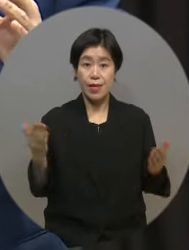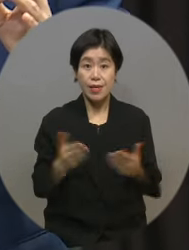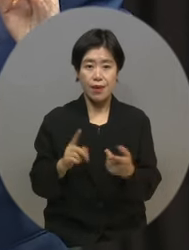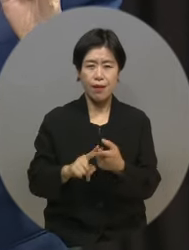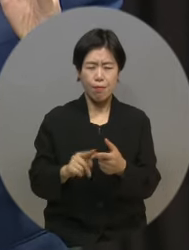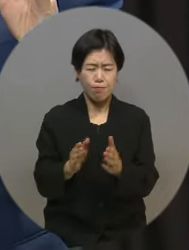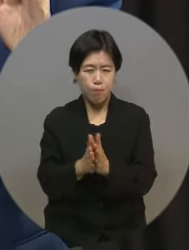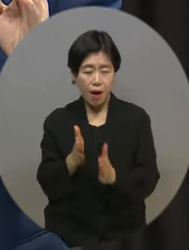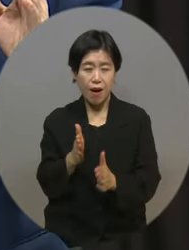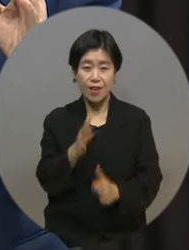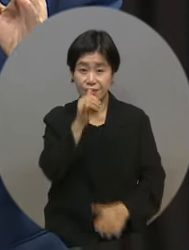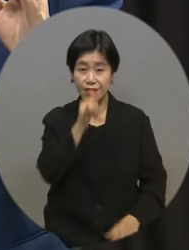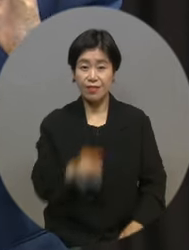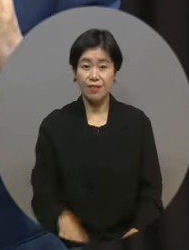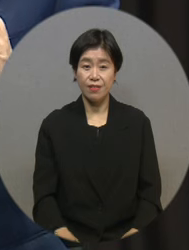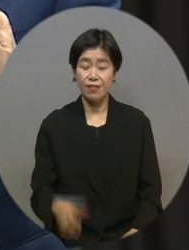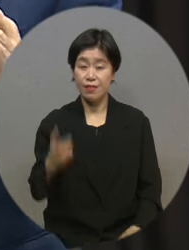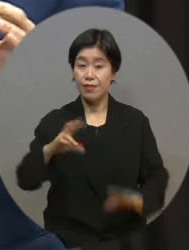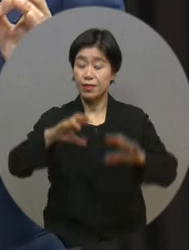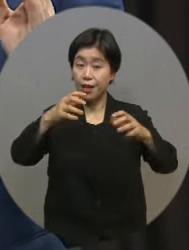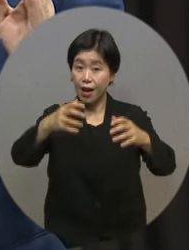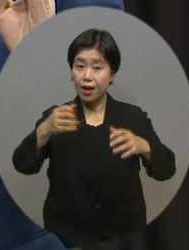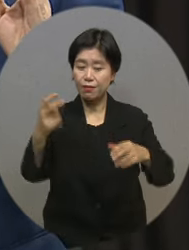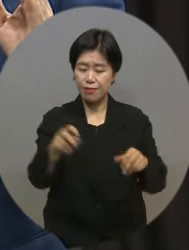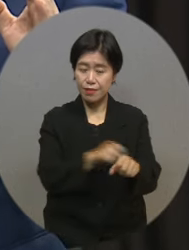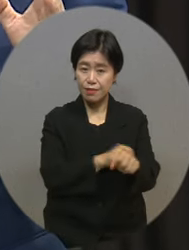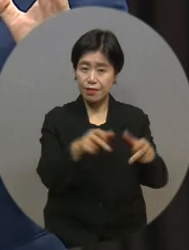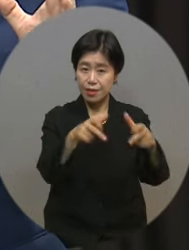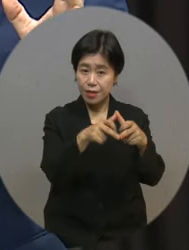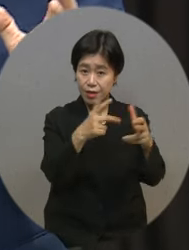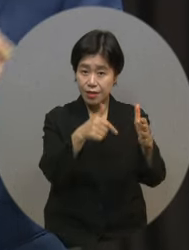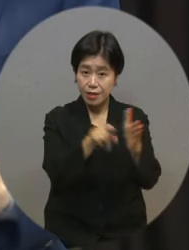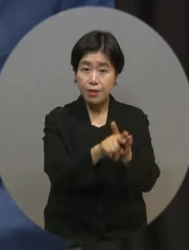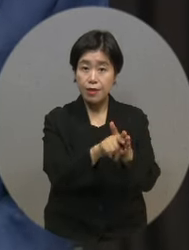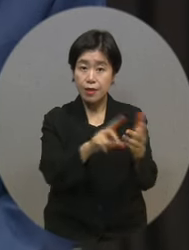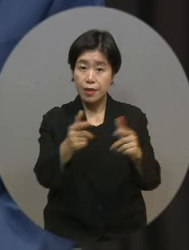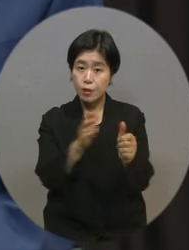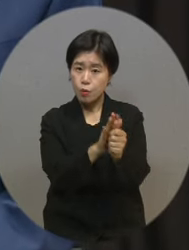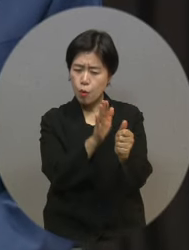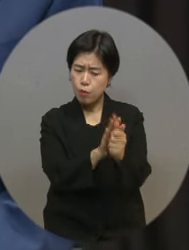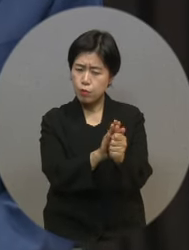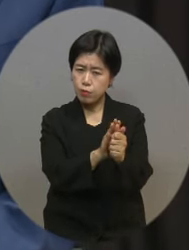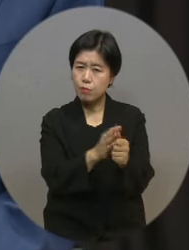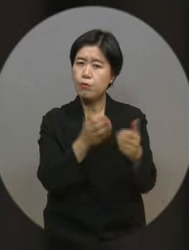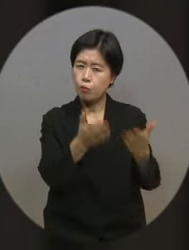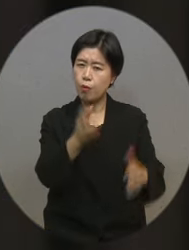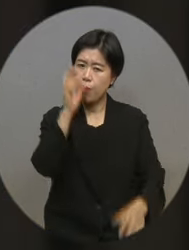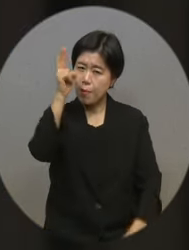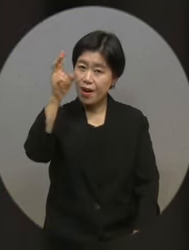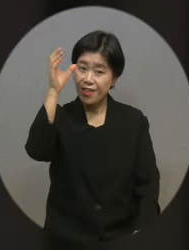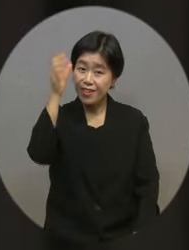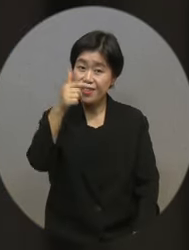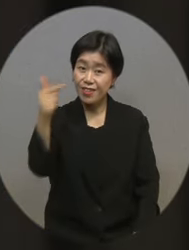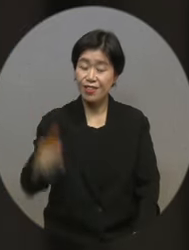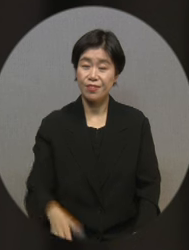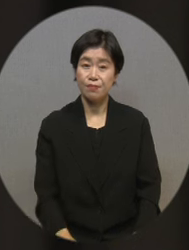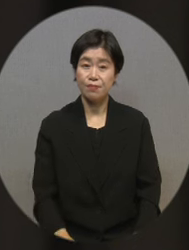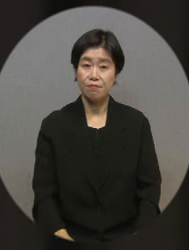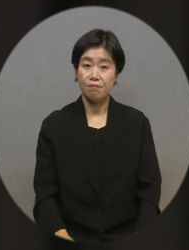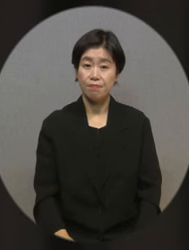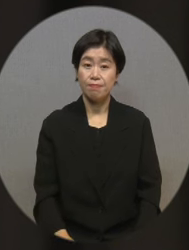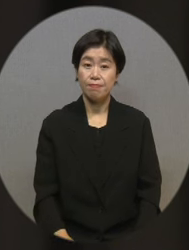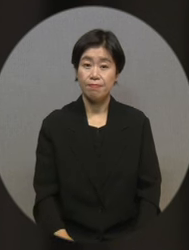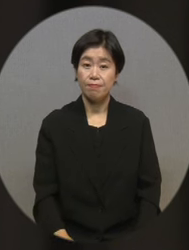열정적이고 나라에 도움이 많이 되고 특히 장애인들에게 큰 도움을 주실 거기 때문에 아무튼 저희